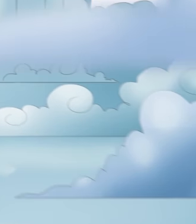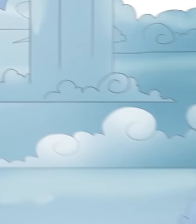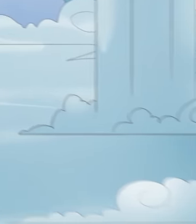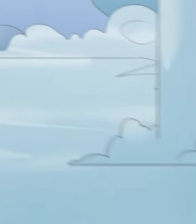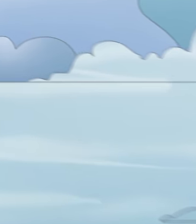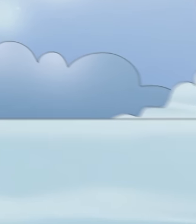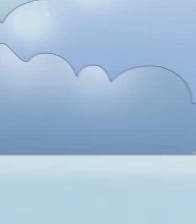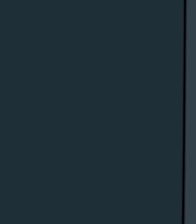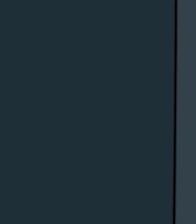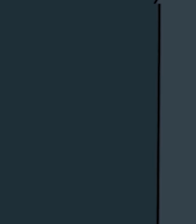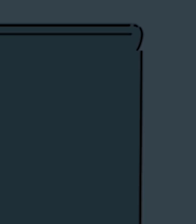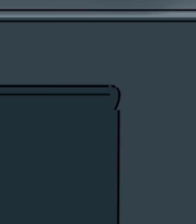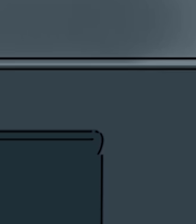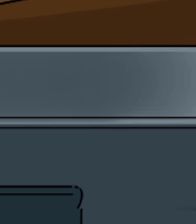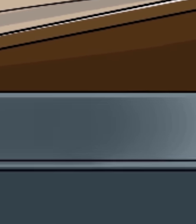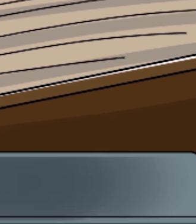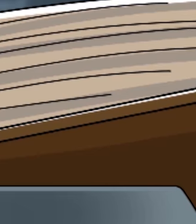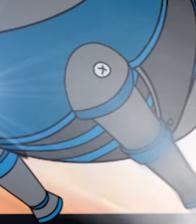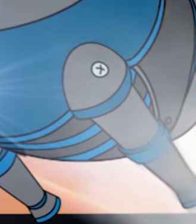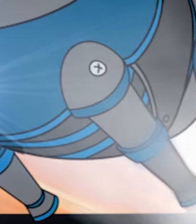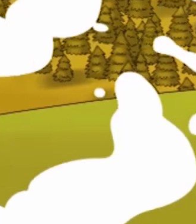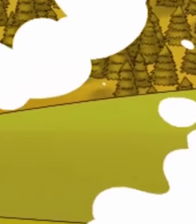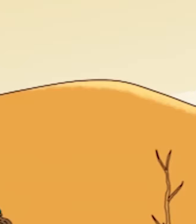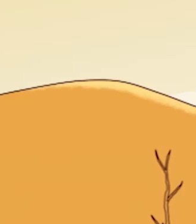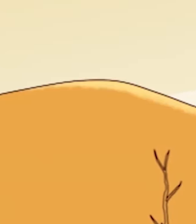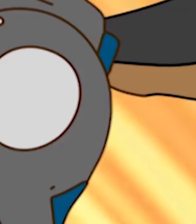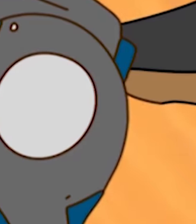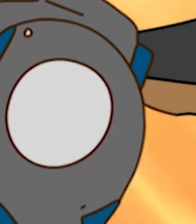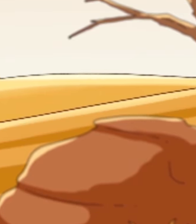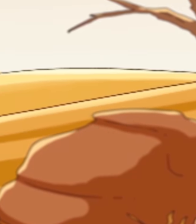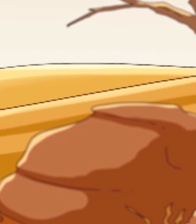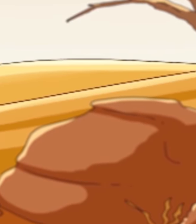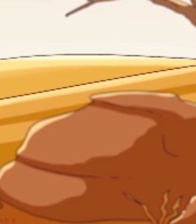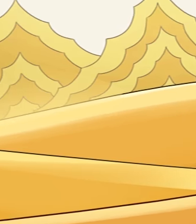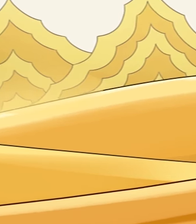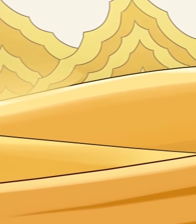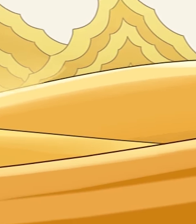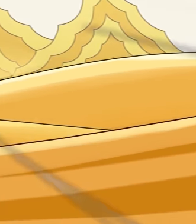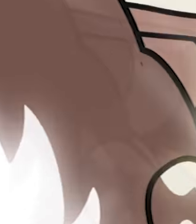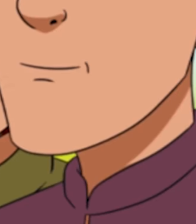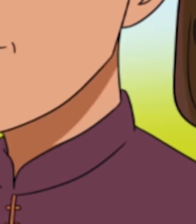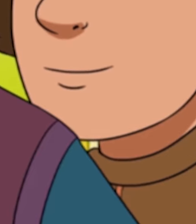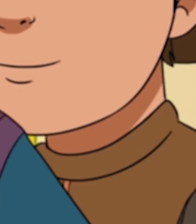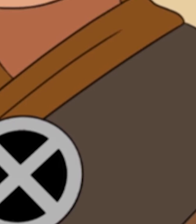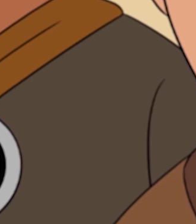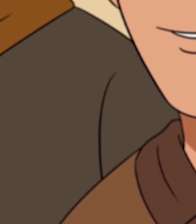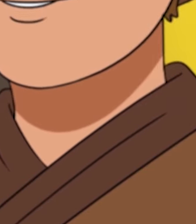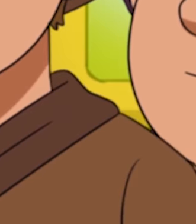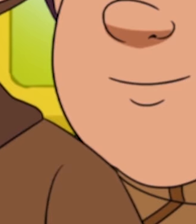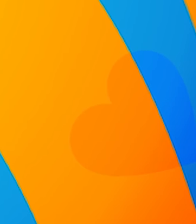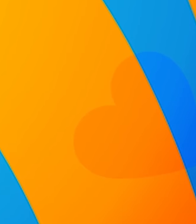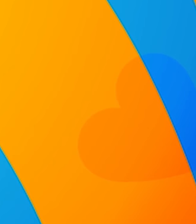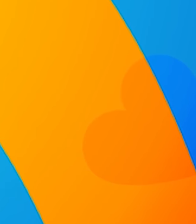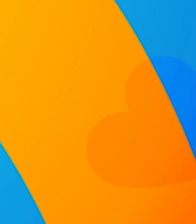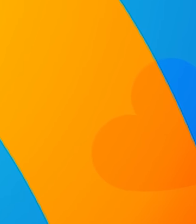ертөнцөөр ичдийн номоор хамтаа айлан хамтаа баярлнаа эсрэг дүүрүүд байна эерэг